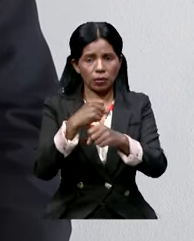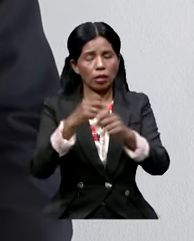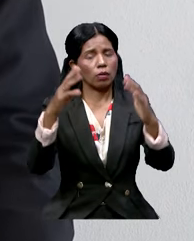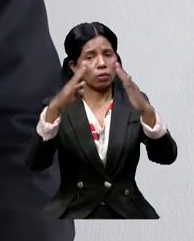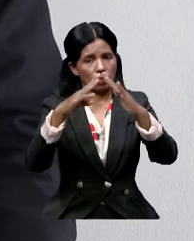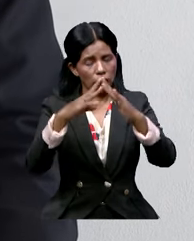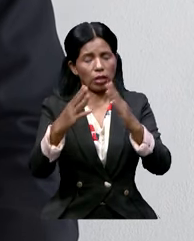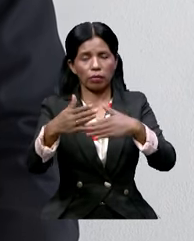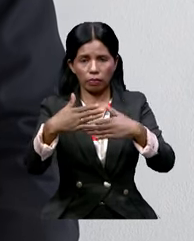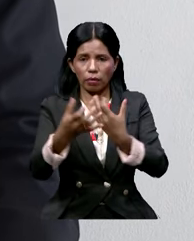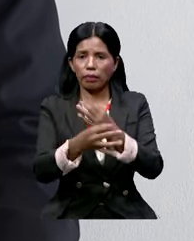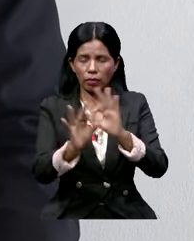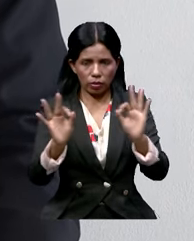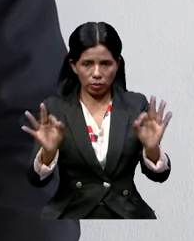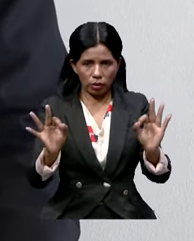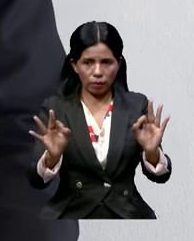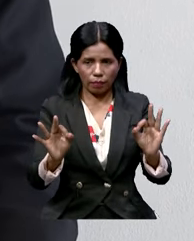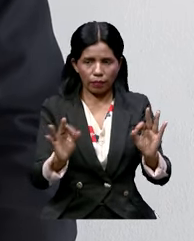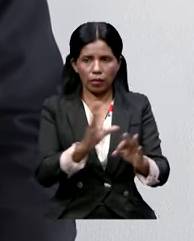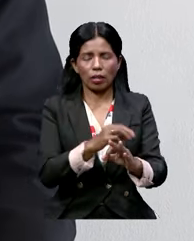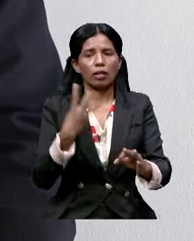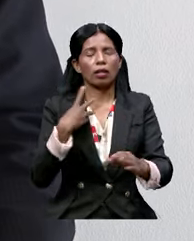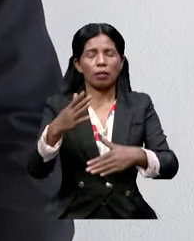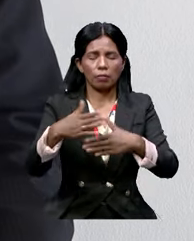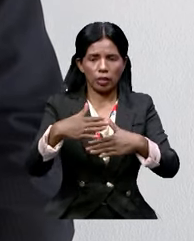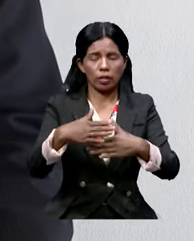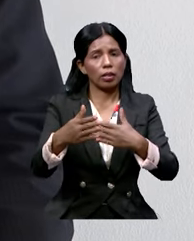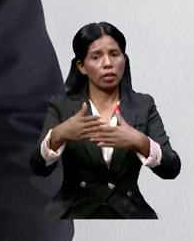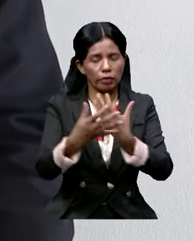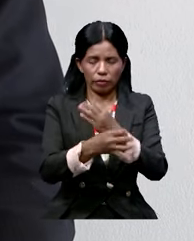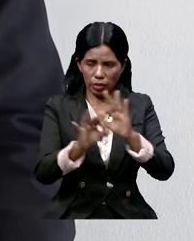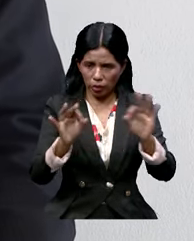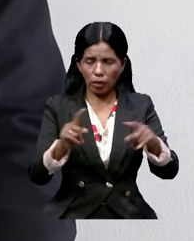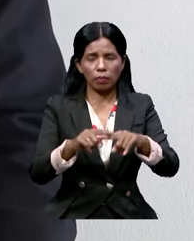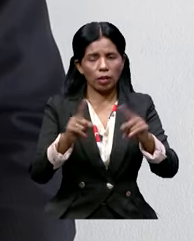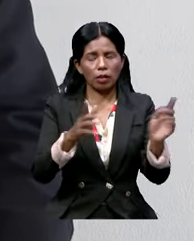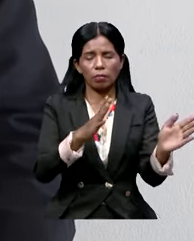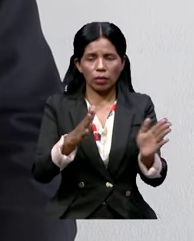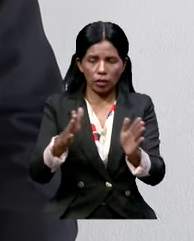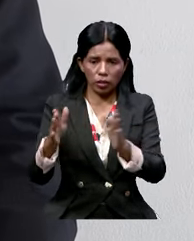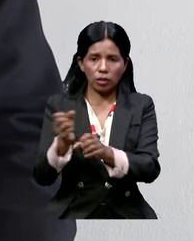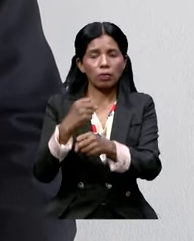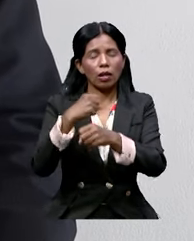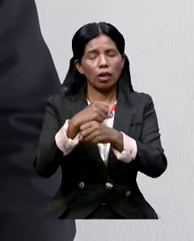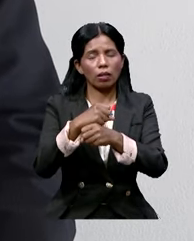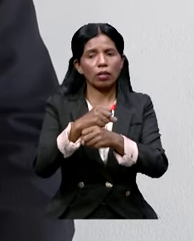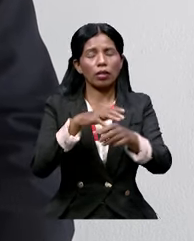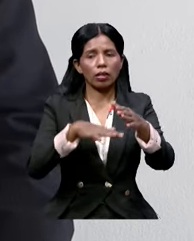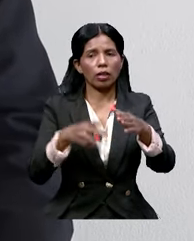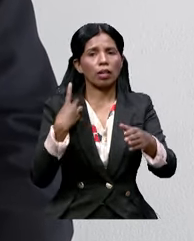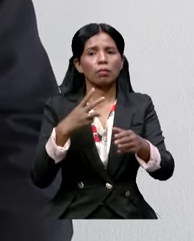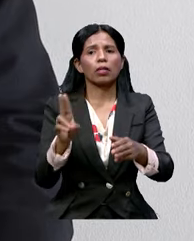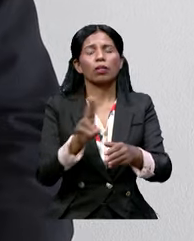mos laudia no mos basic bele ko tu ona. Maybe prosesu konstruksu ni kompleksu tambah ami